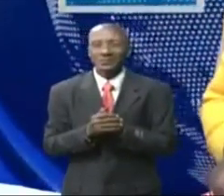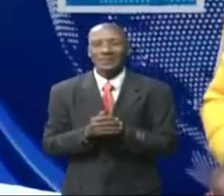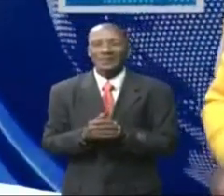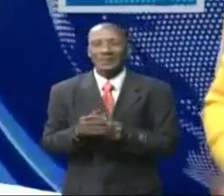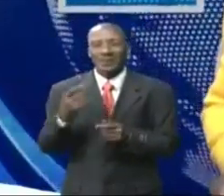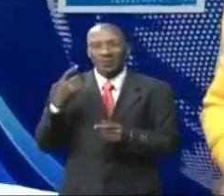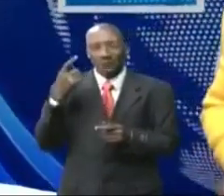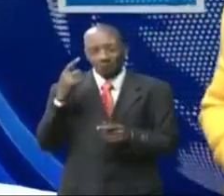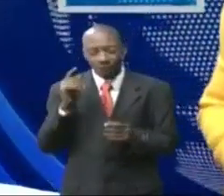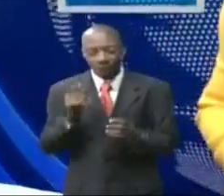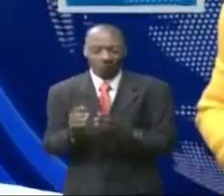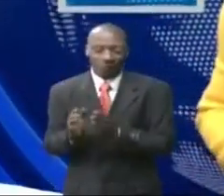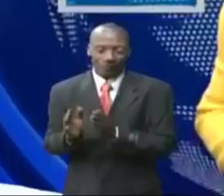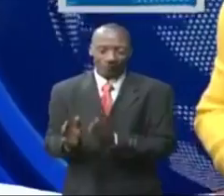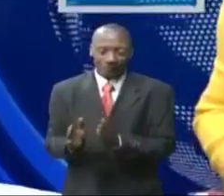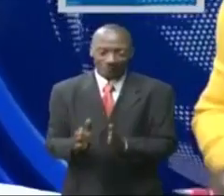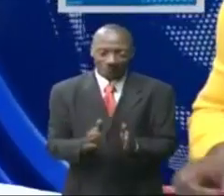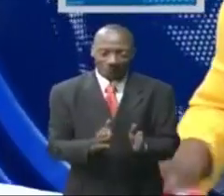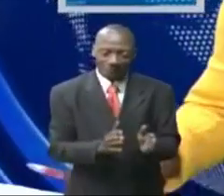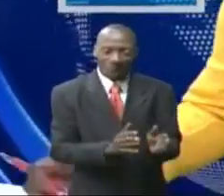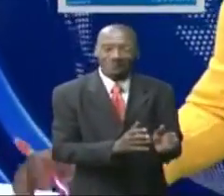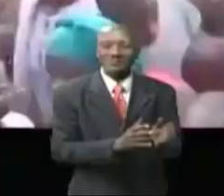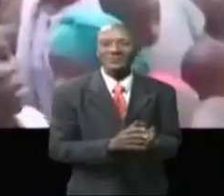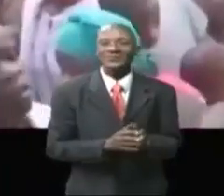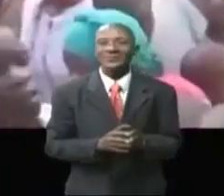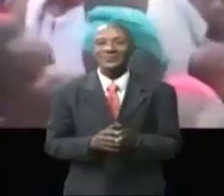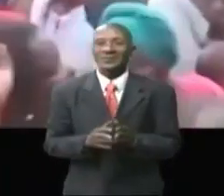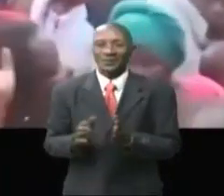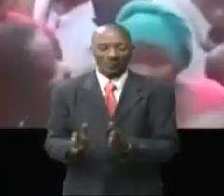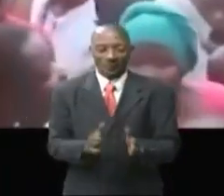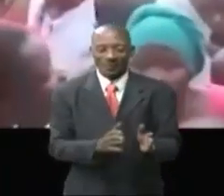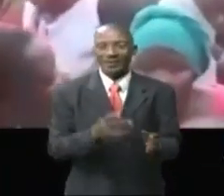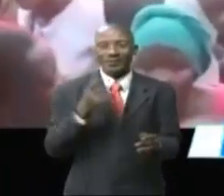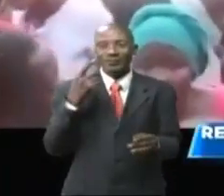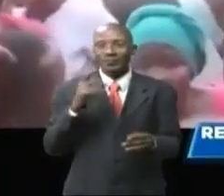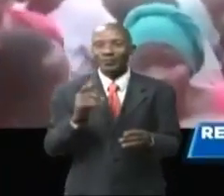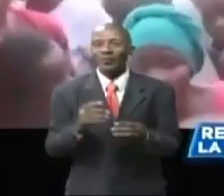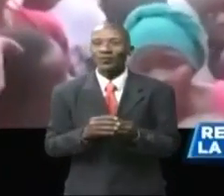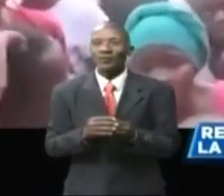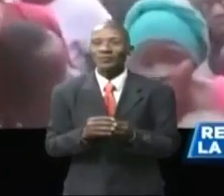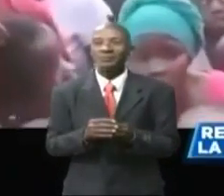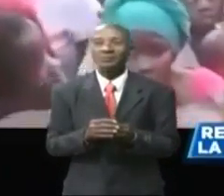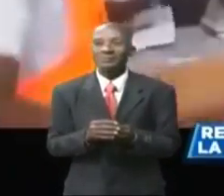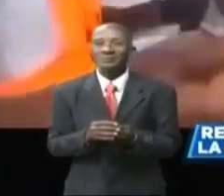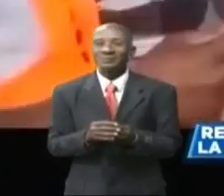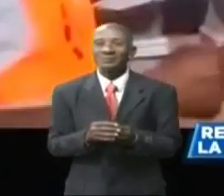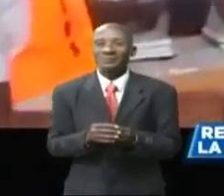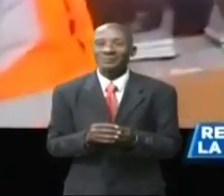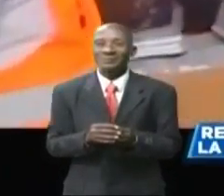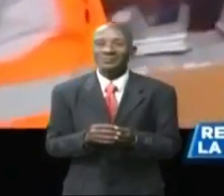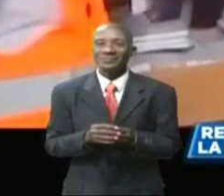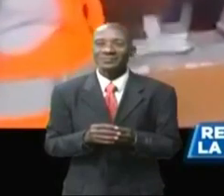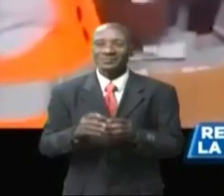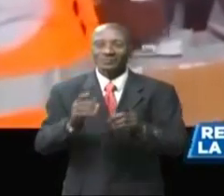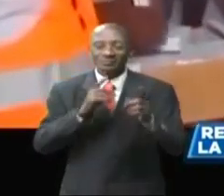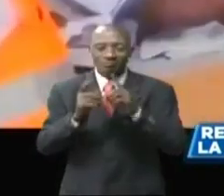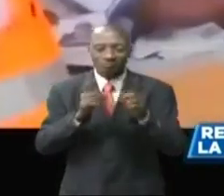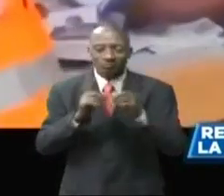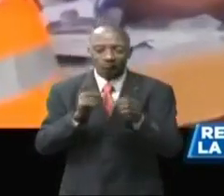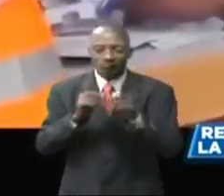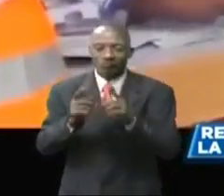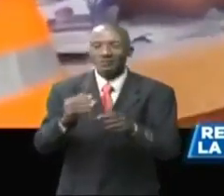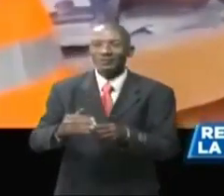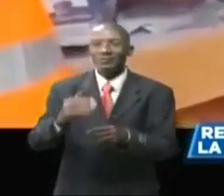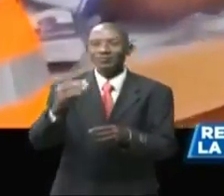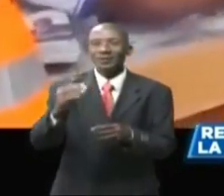n'ont pas été oubliées. Un commentaire de Sandra Nyangui. Ces orphelins, plus de 2800 de la ville de Bukavu